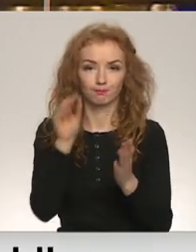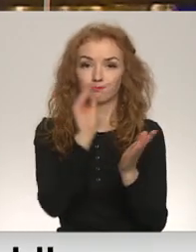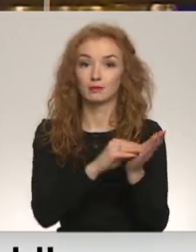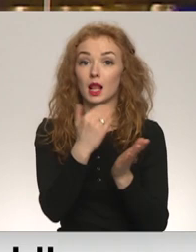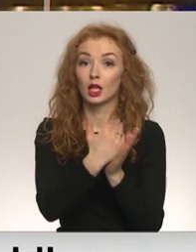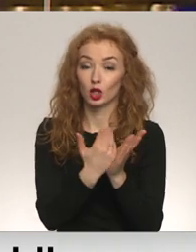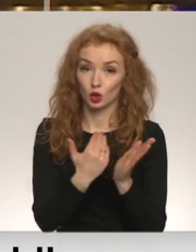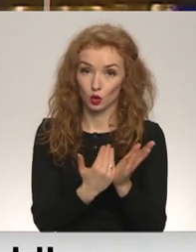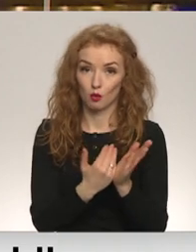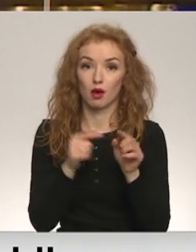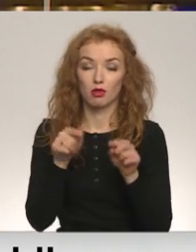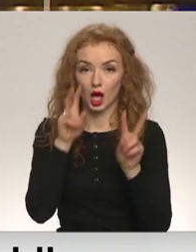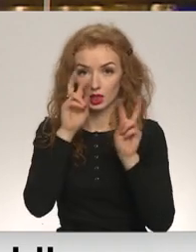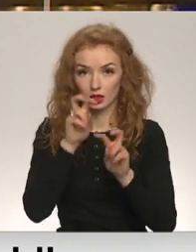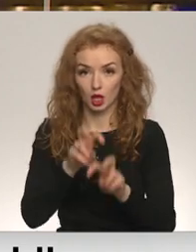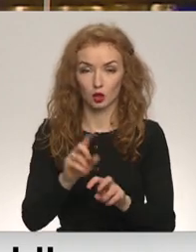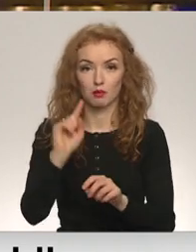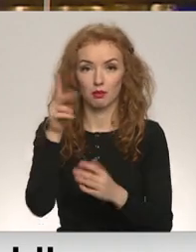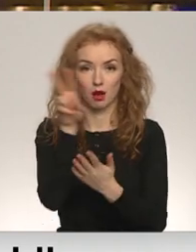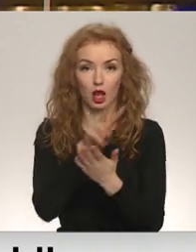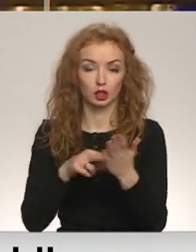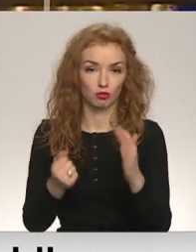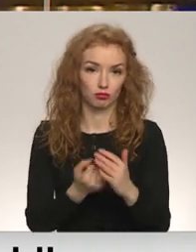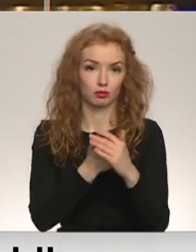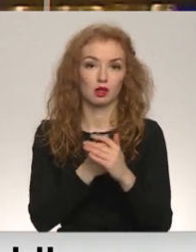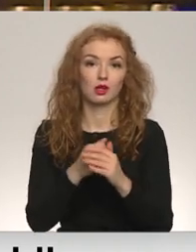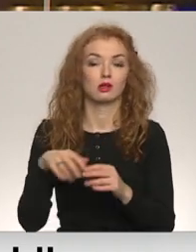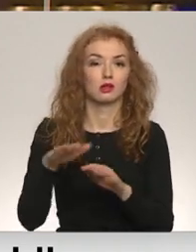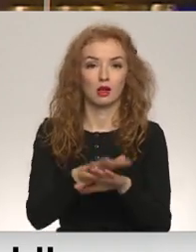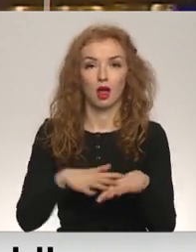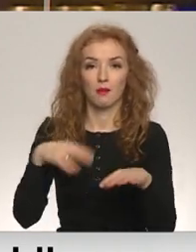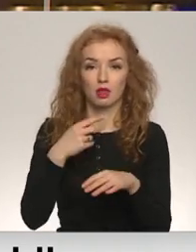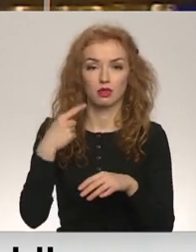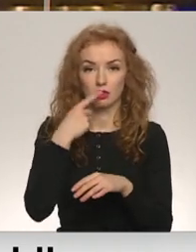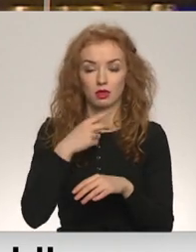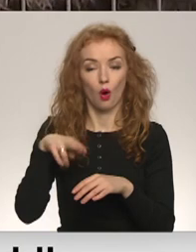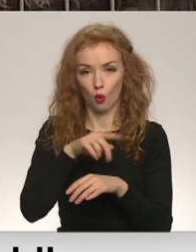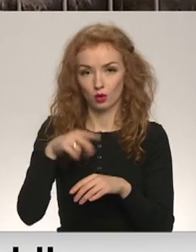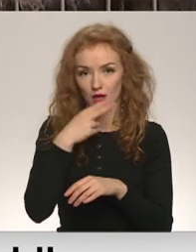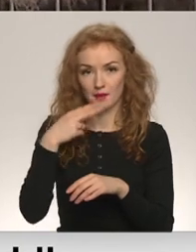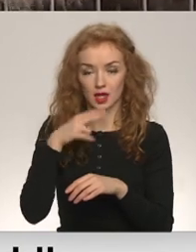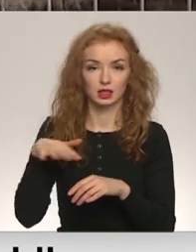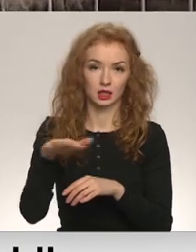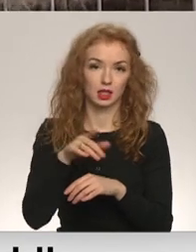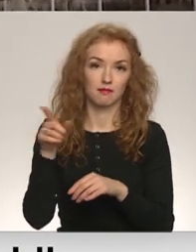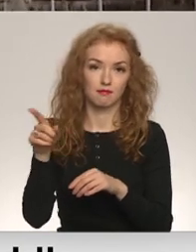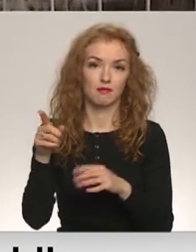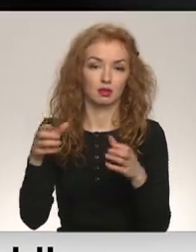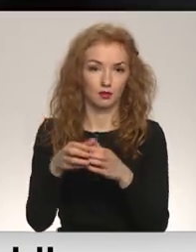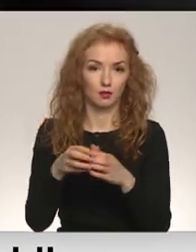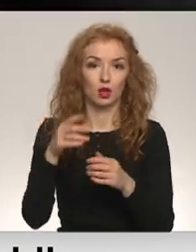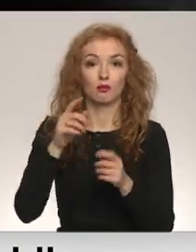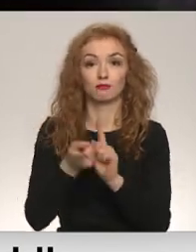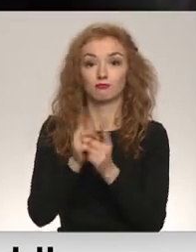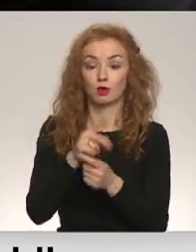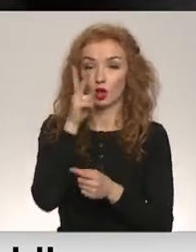izmaiņu izskatīšanu likuma grozījuma pirmajā lasījumā atbalsta Saeimas Tautsaimniecības komisijas deputāti. Grozījumu paredz no